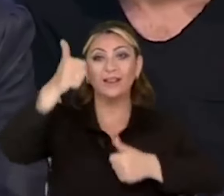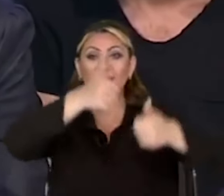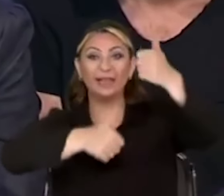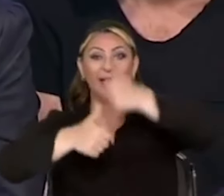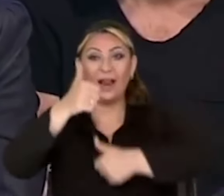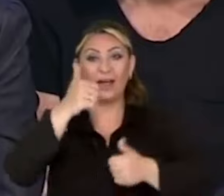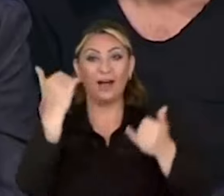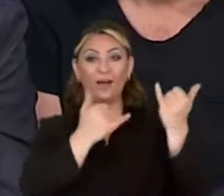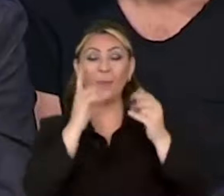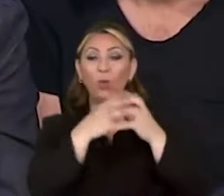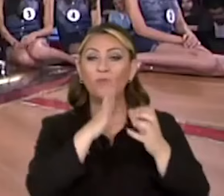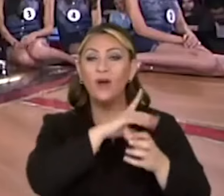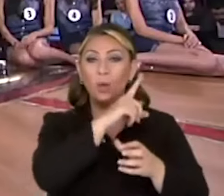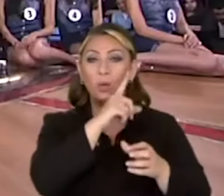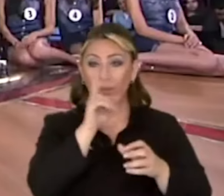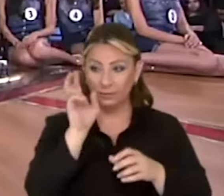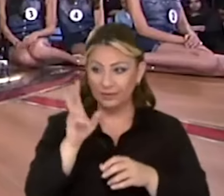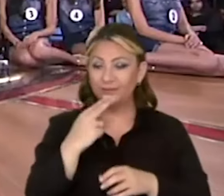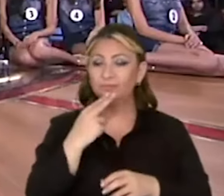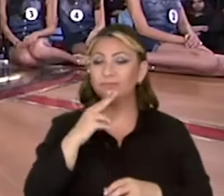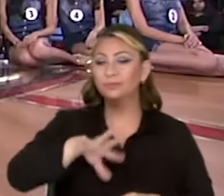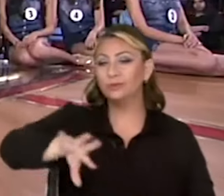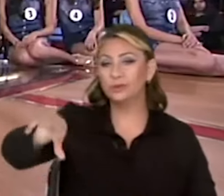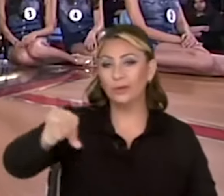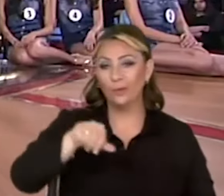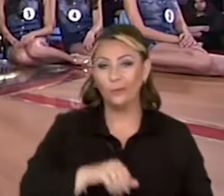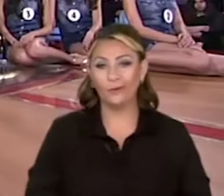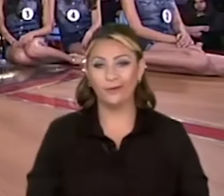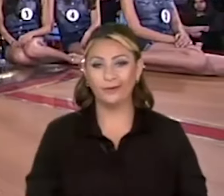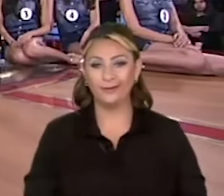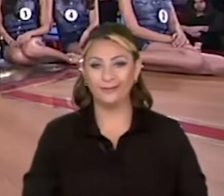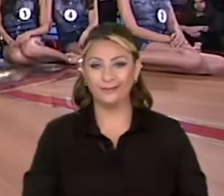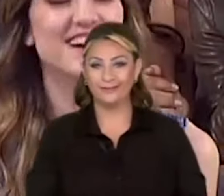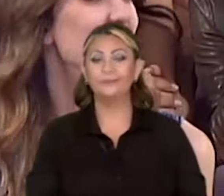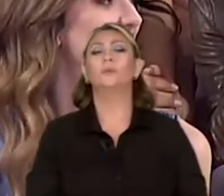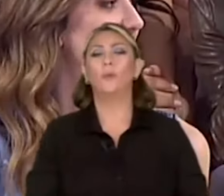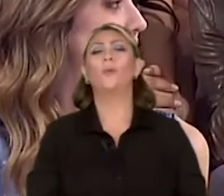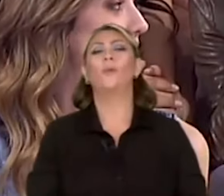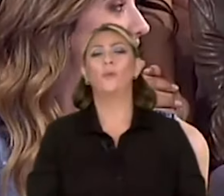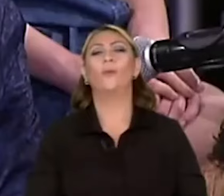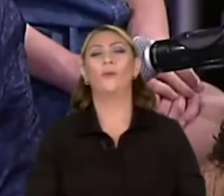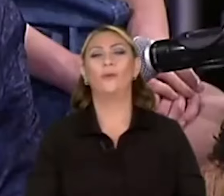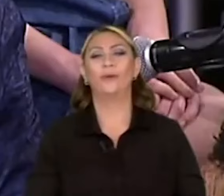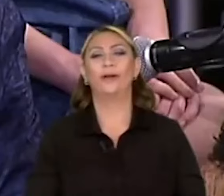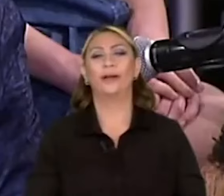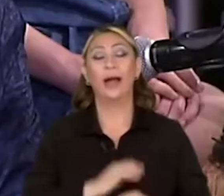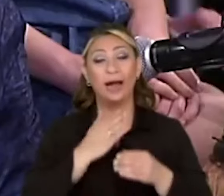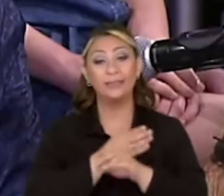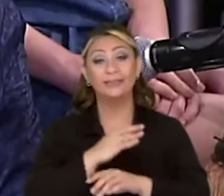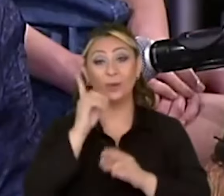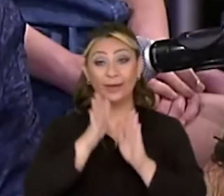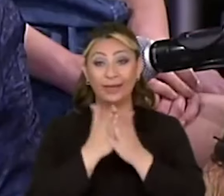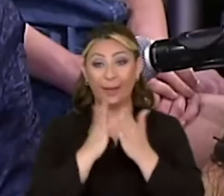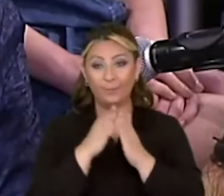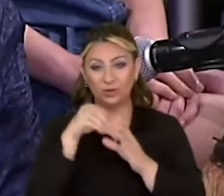kavgasına düşüyorlar. Kate Richards da bunun kıza göz koyuyor. Yok, Hallenberg mi neydi o? Aslında Keith Richards'ın